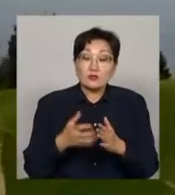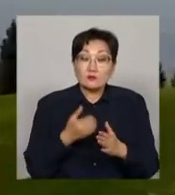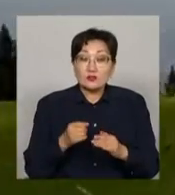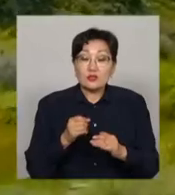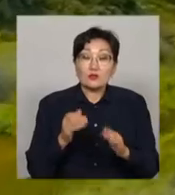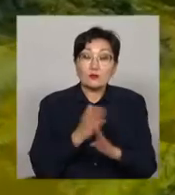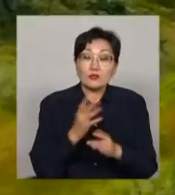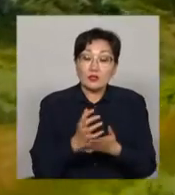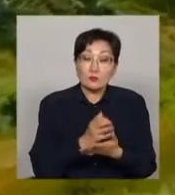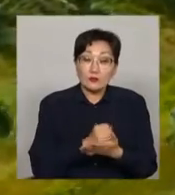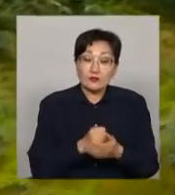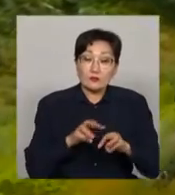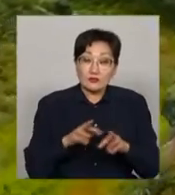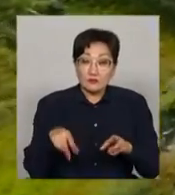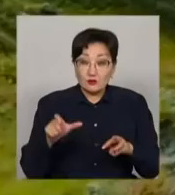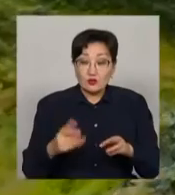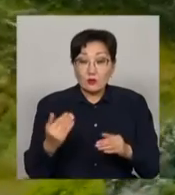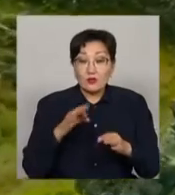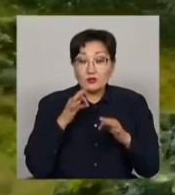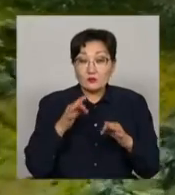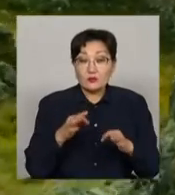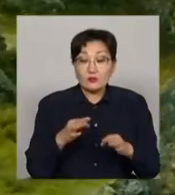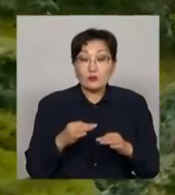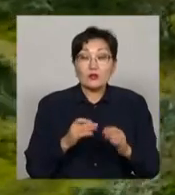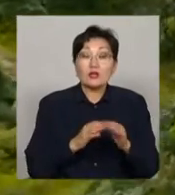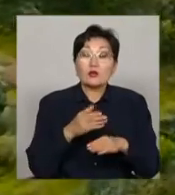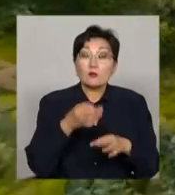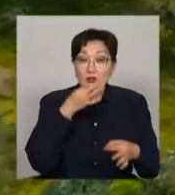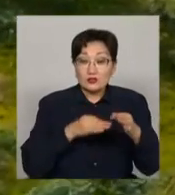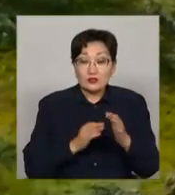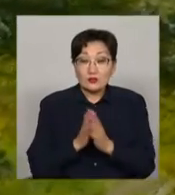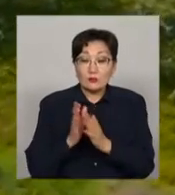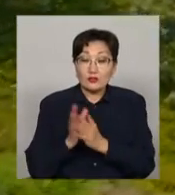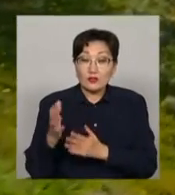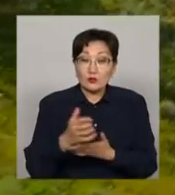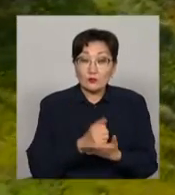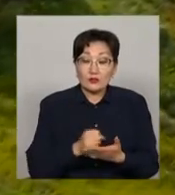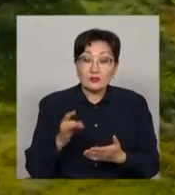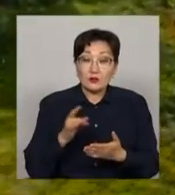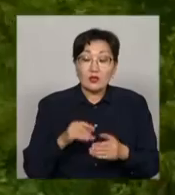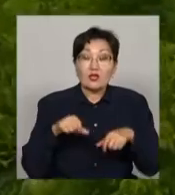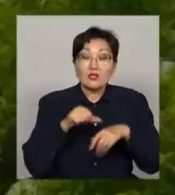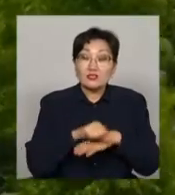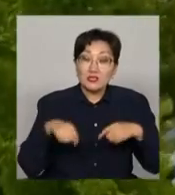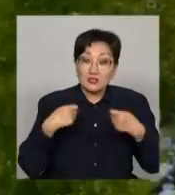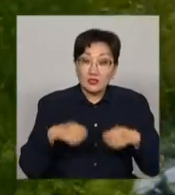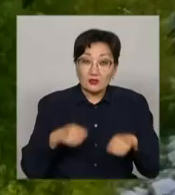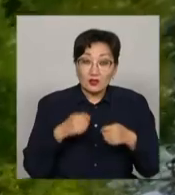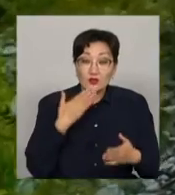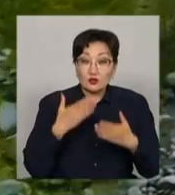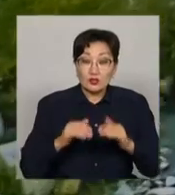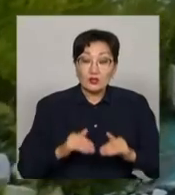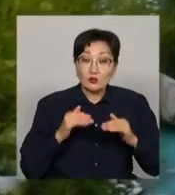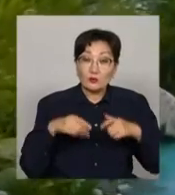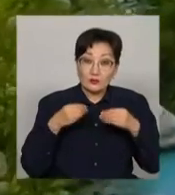табиғи ресурстар министрі Серікқали Брекешевтің айтуынша, дәрілік өсімдіктерді жинау көлемінің өсуіне сыртқы нарықтардағы сұраныстың арту ұқпал